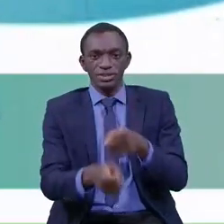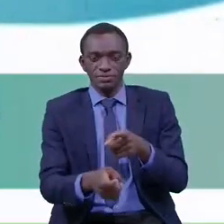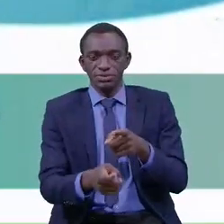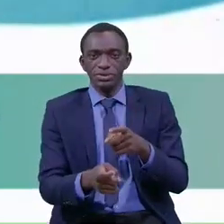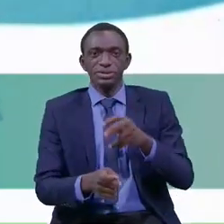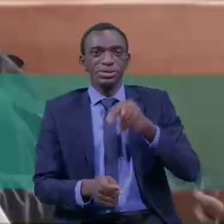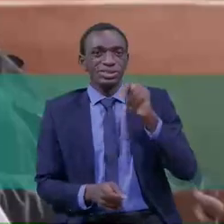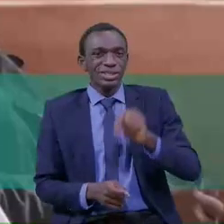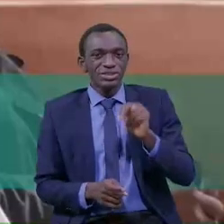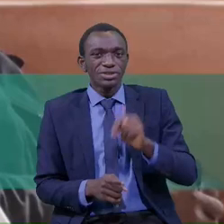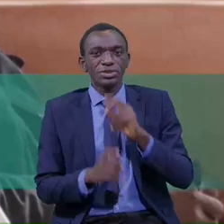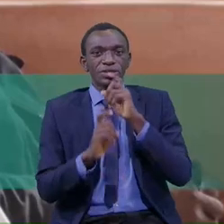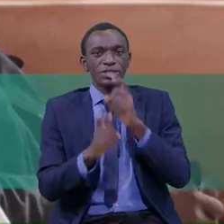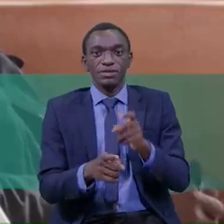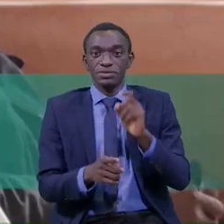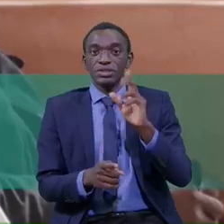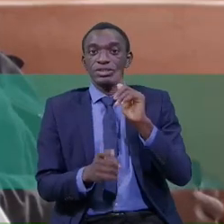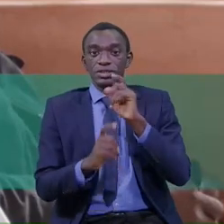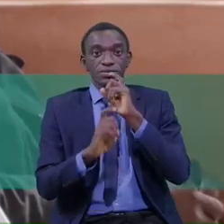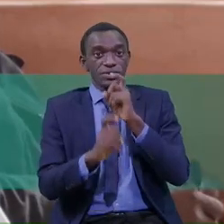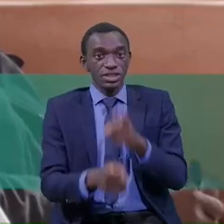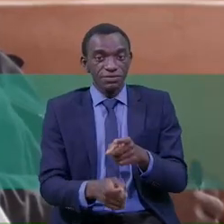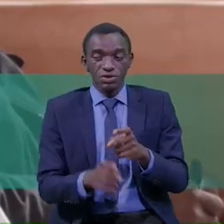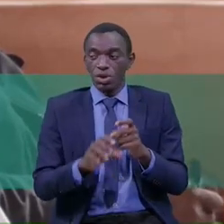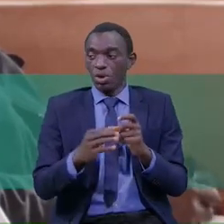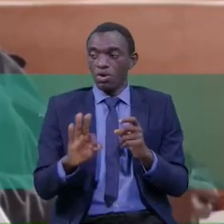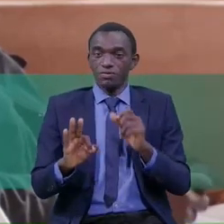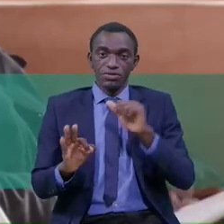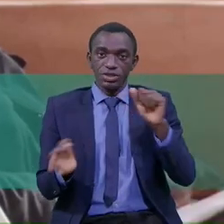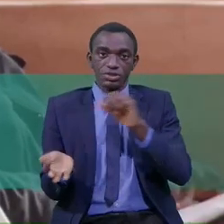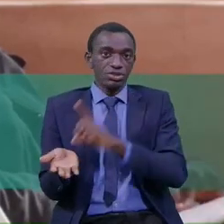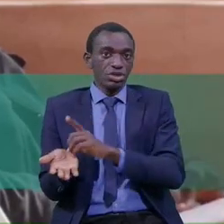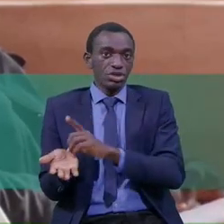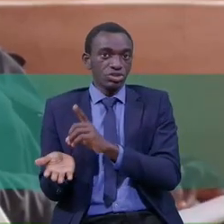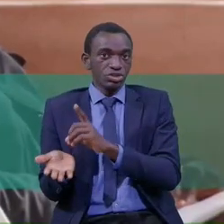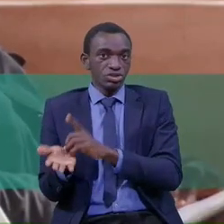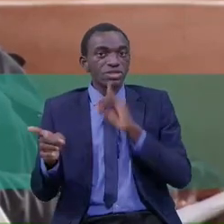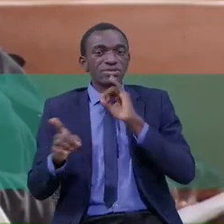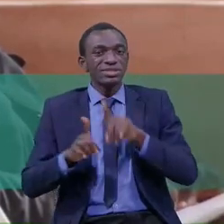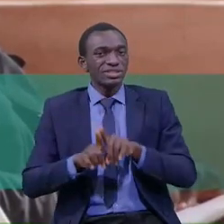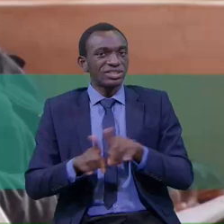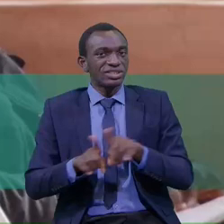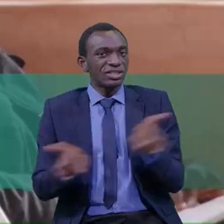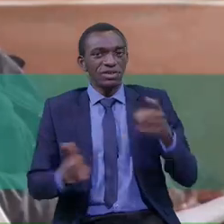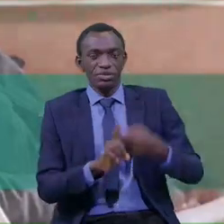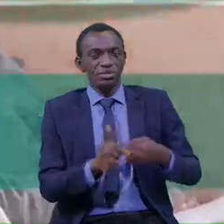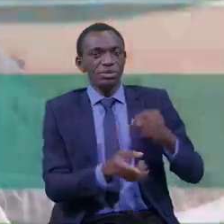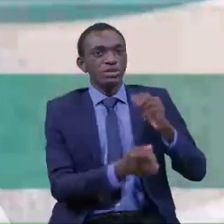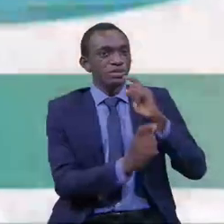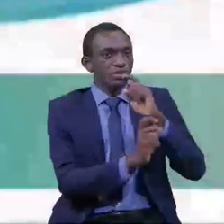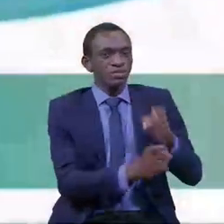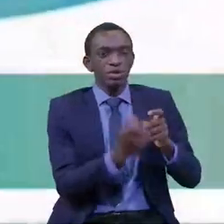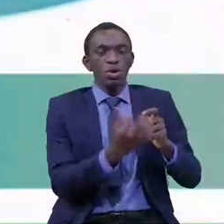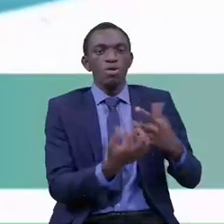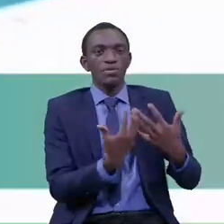nécessaires. Les dons d'un docteur, Le don d'un docteur est différent du don d'un